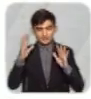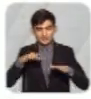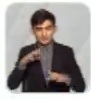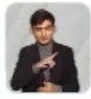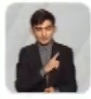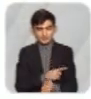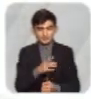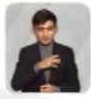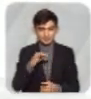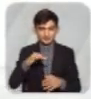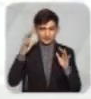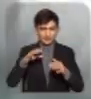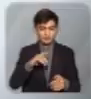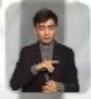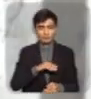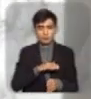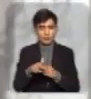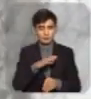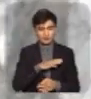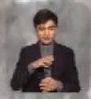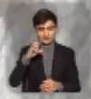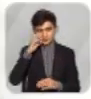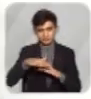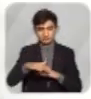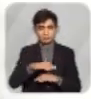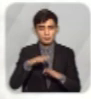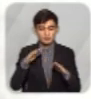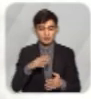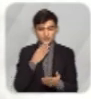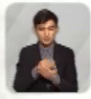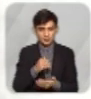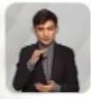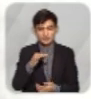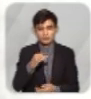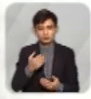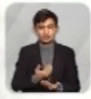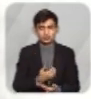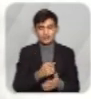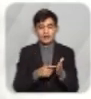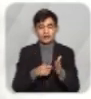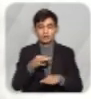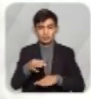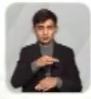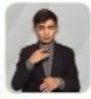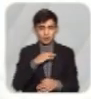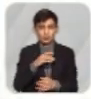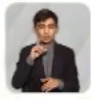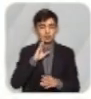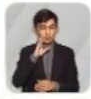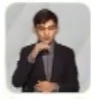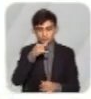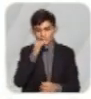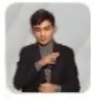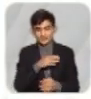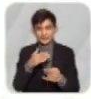Снегопады накрыли почти всю территорию страны. Сегодня многие жители Карагандинской области утром не могли открыть